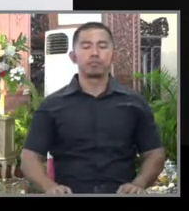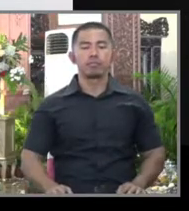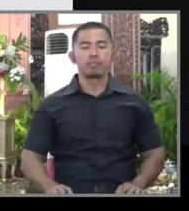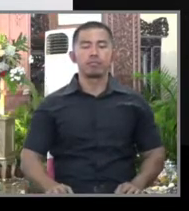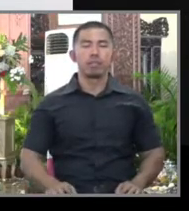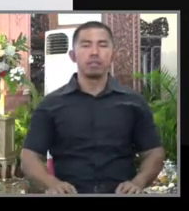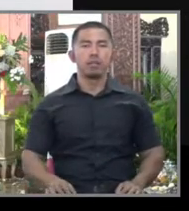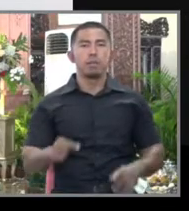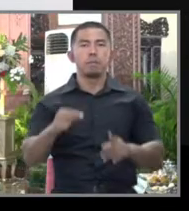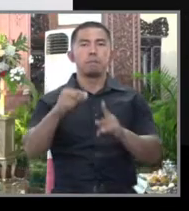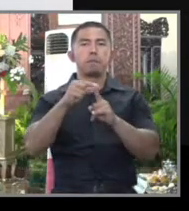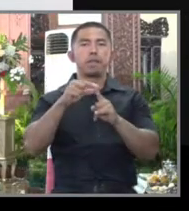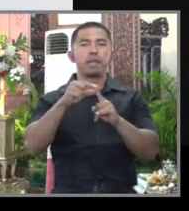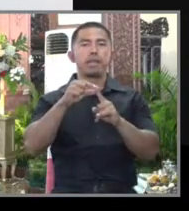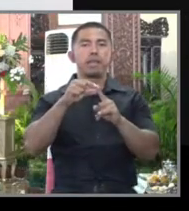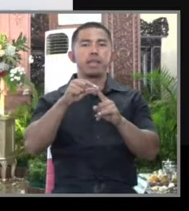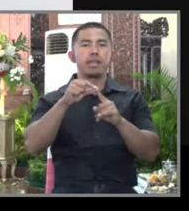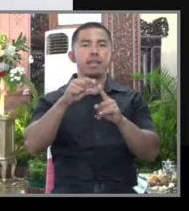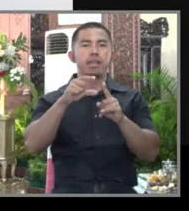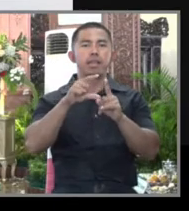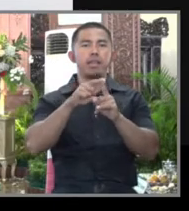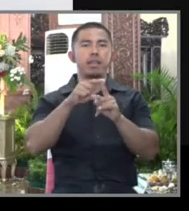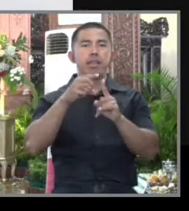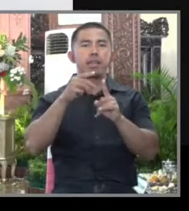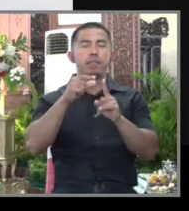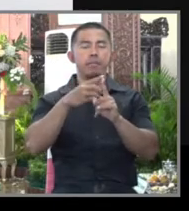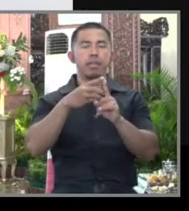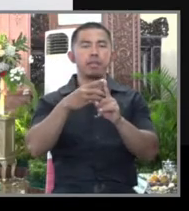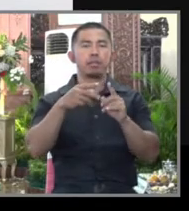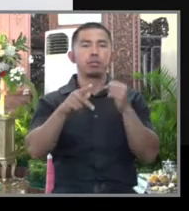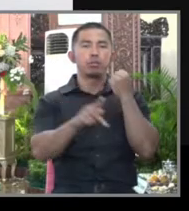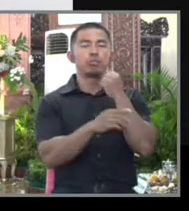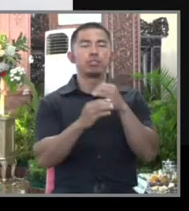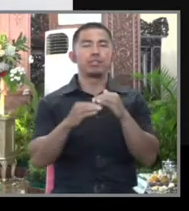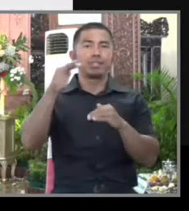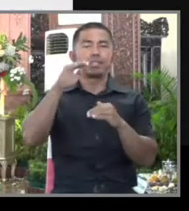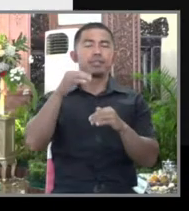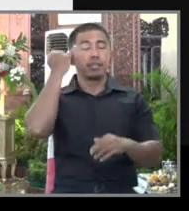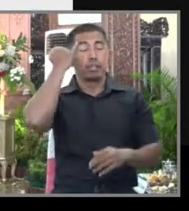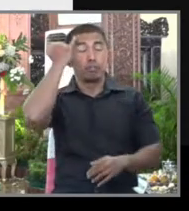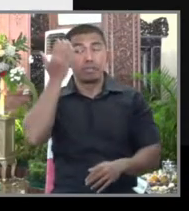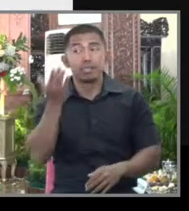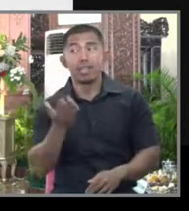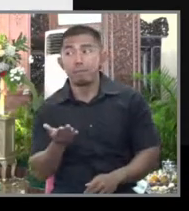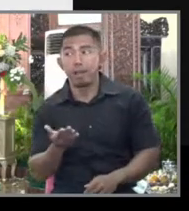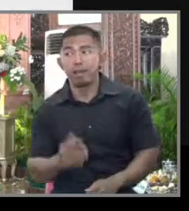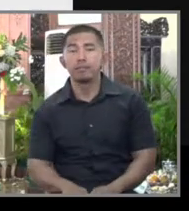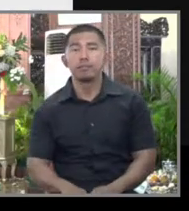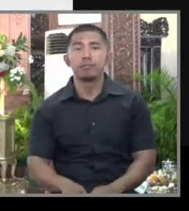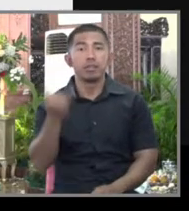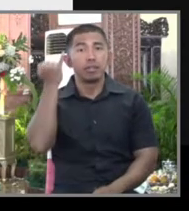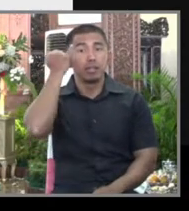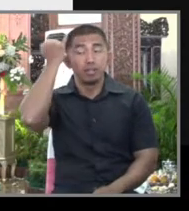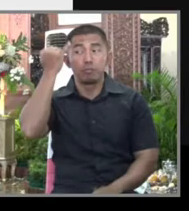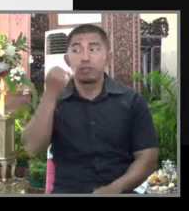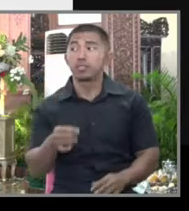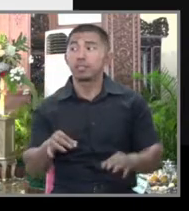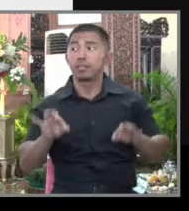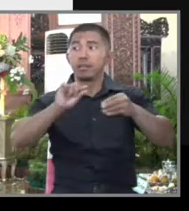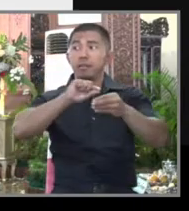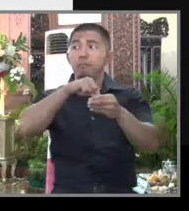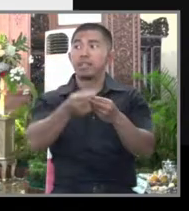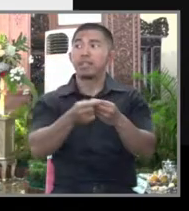PDRB Kabupaten Kudus juga sangat tinggi. Untuk inovasi di pembangunan Kabupaten